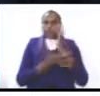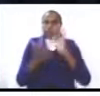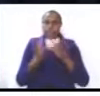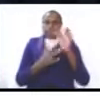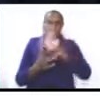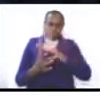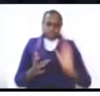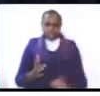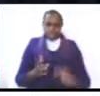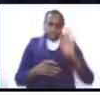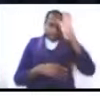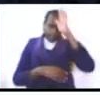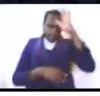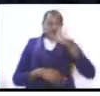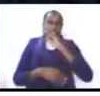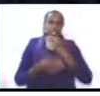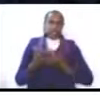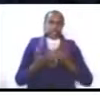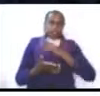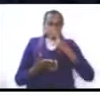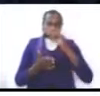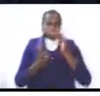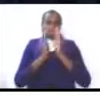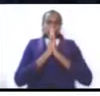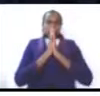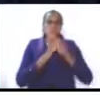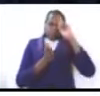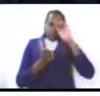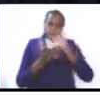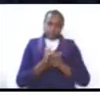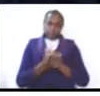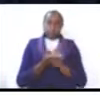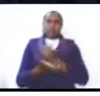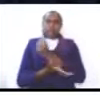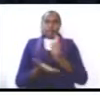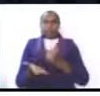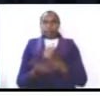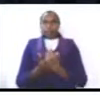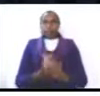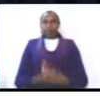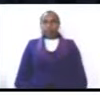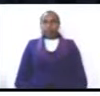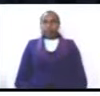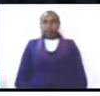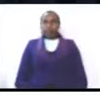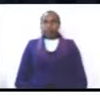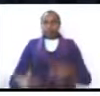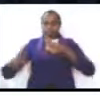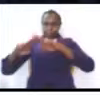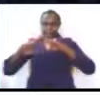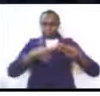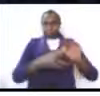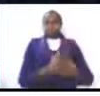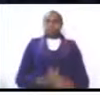Baba, Mwana na Roho Mtakatifu, tunaomba na hata tunaamini. Amin. Na tuweze